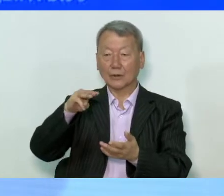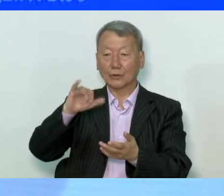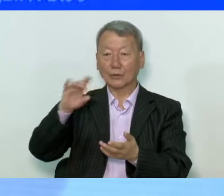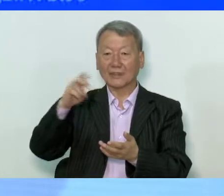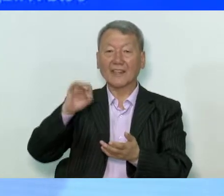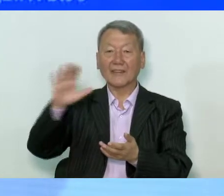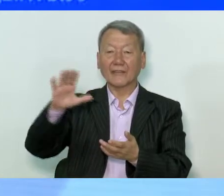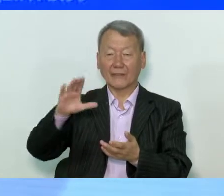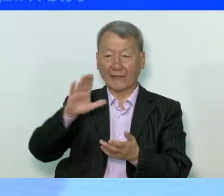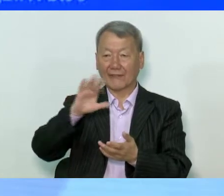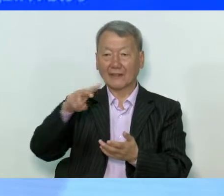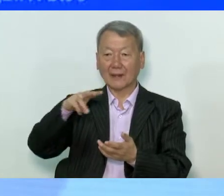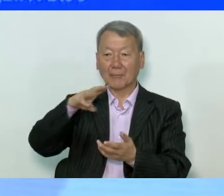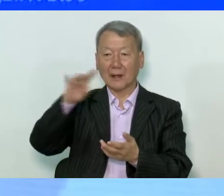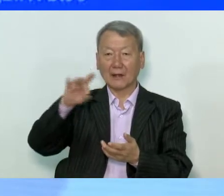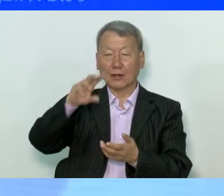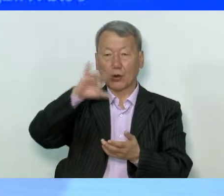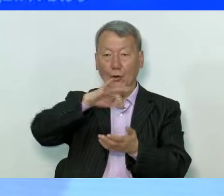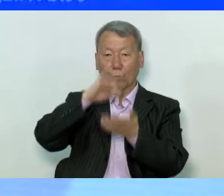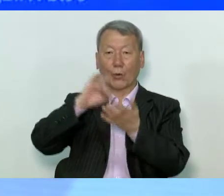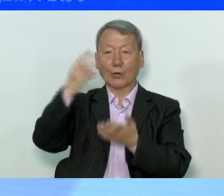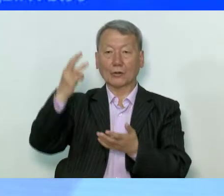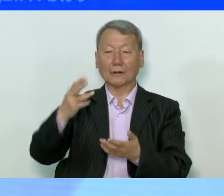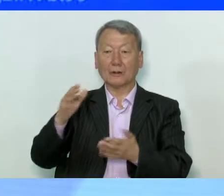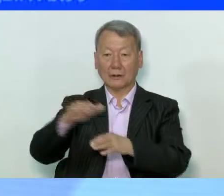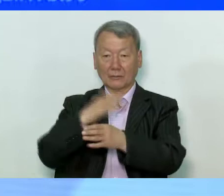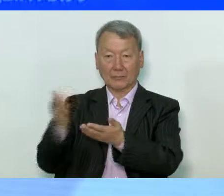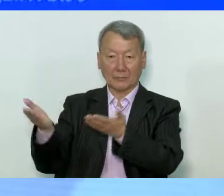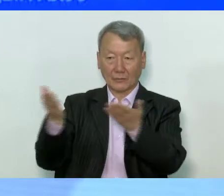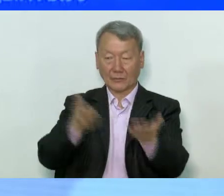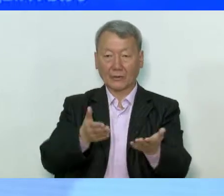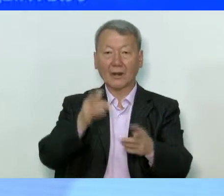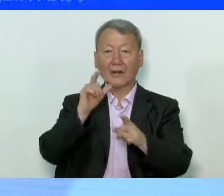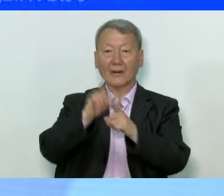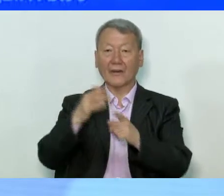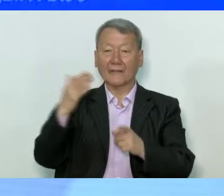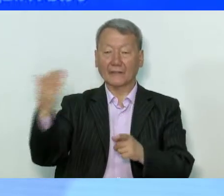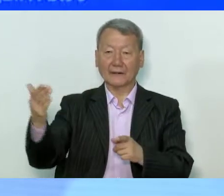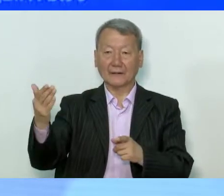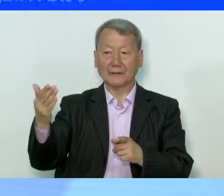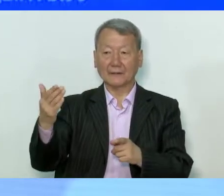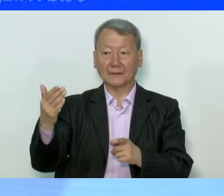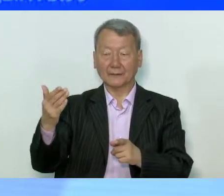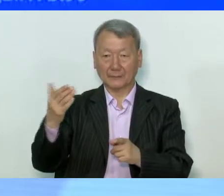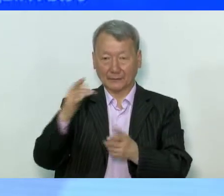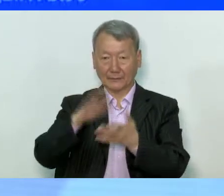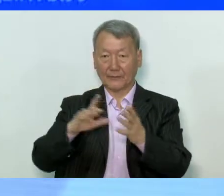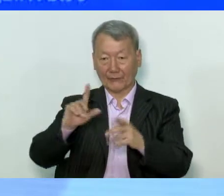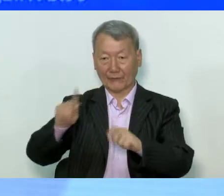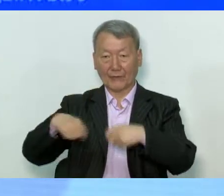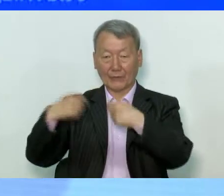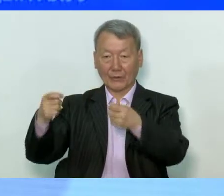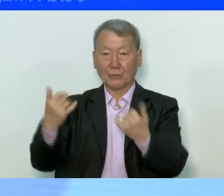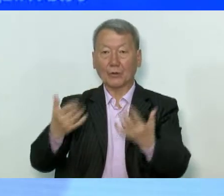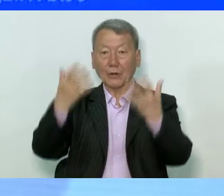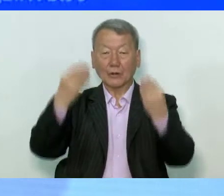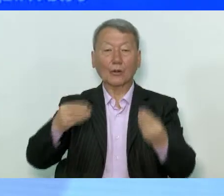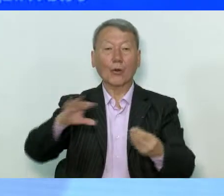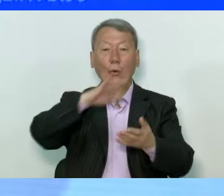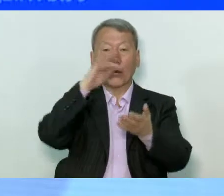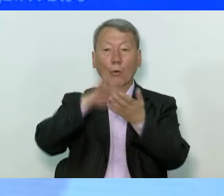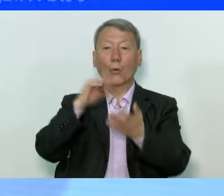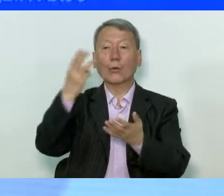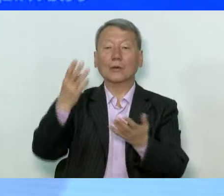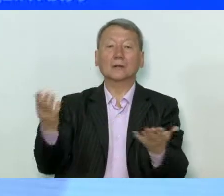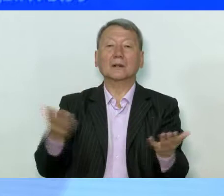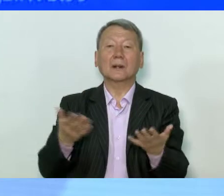Сайыпчан Эркинбаевич. Саламатсызбы, кош келипсиз. Алгачкы сөздү сизге узаталы, анда бүгүнкү күндөгү жалпы эле Ош